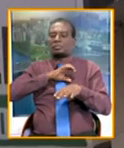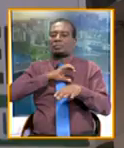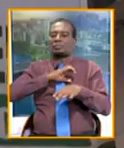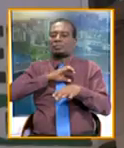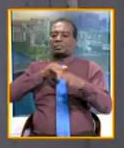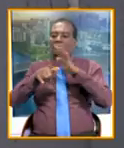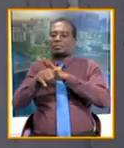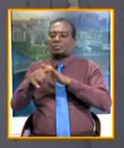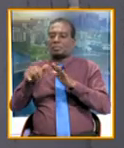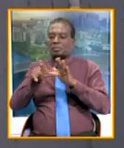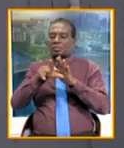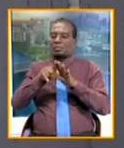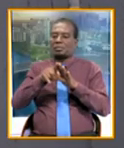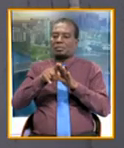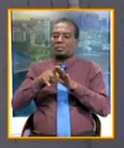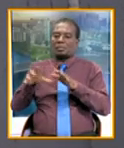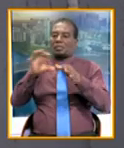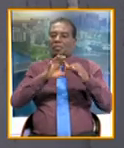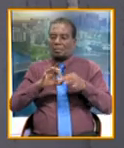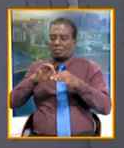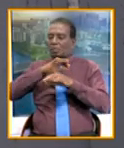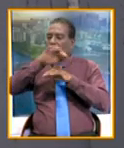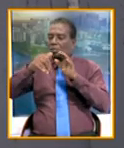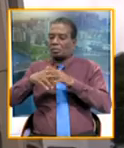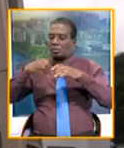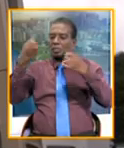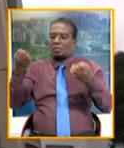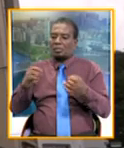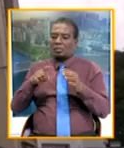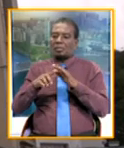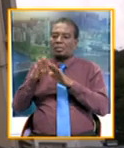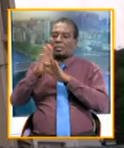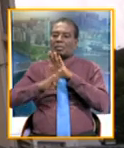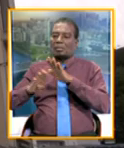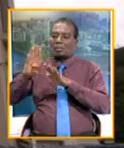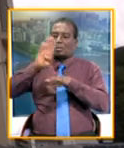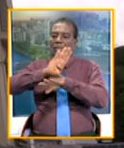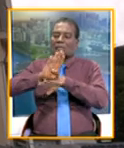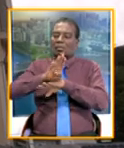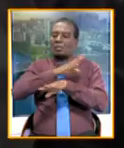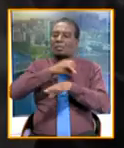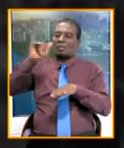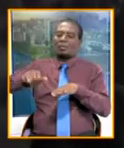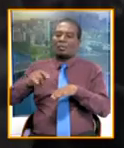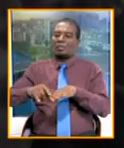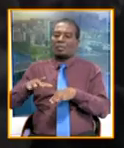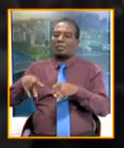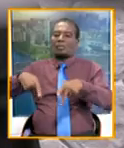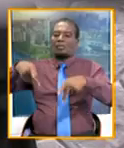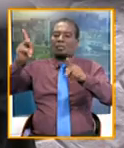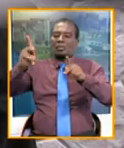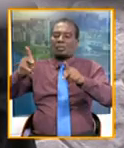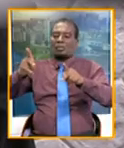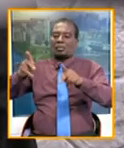diligente aussitôt une enquête. La coordination de ses équipes basées à Boaké et à Yamoussoukro permet d'interpeller la nounou et son